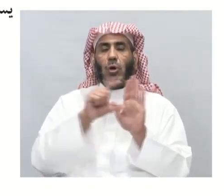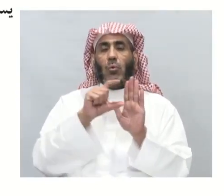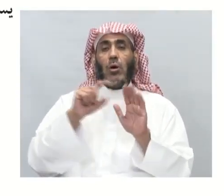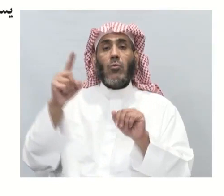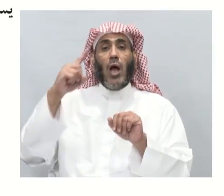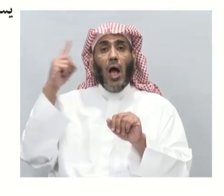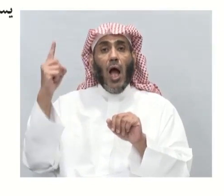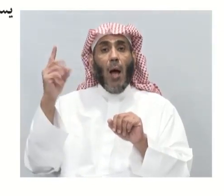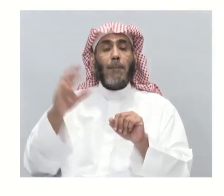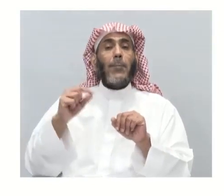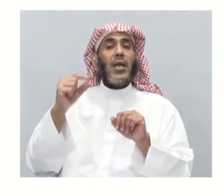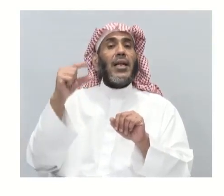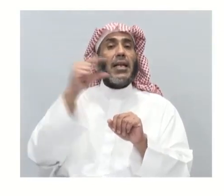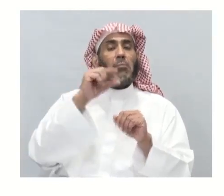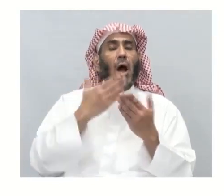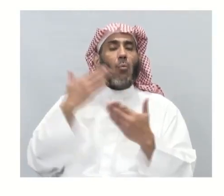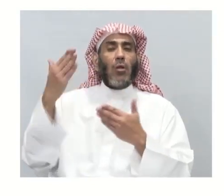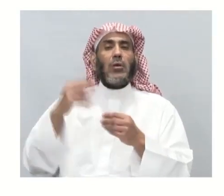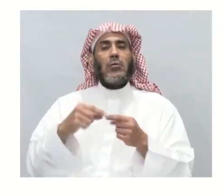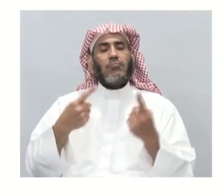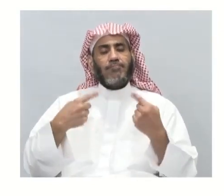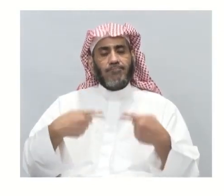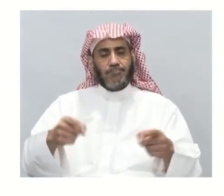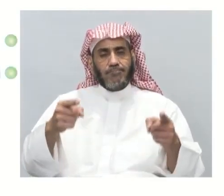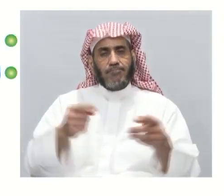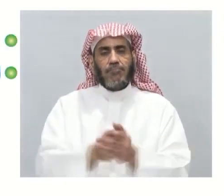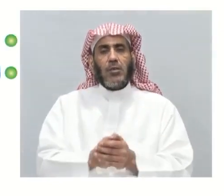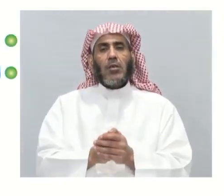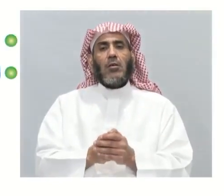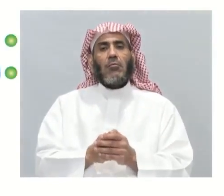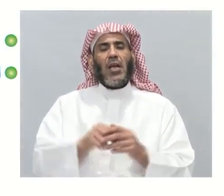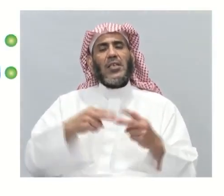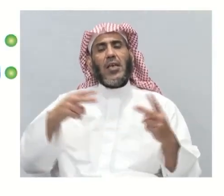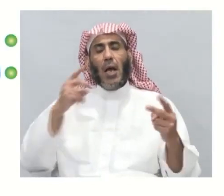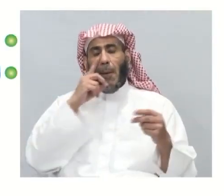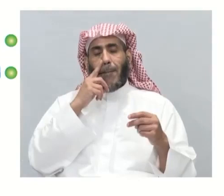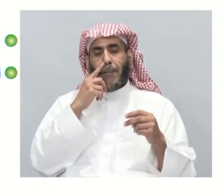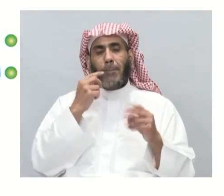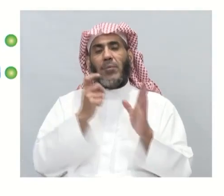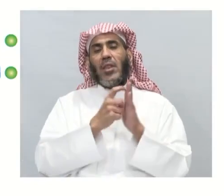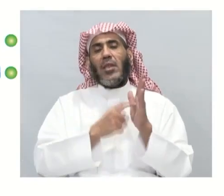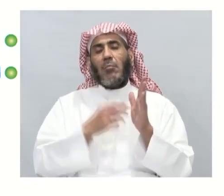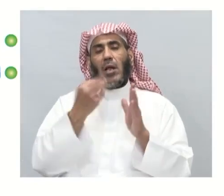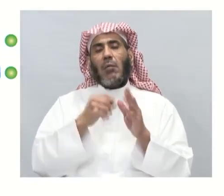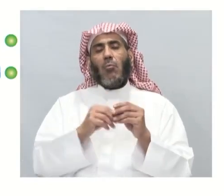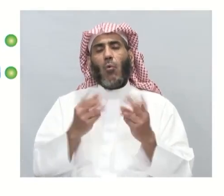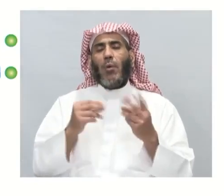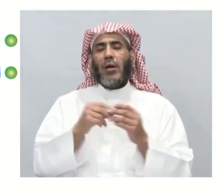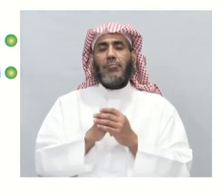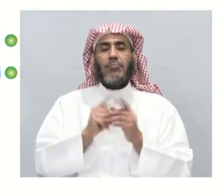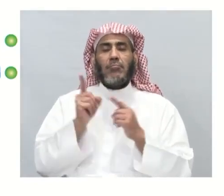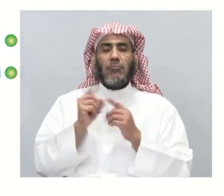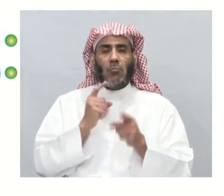للكلمه او المحاضره مستمرون في انماط تنظيم الكلام ذكر منها وانت ترى اليوم